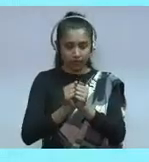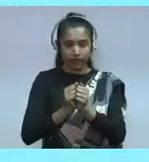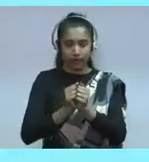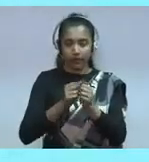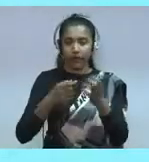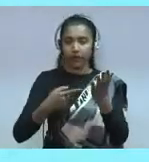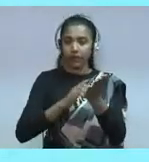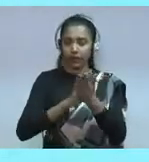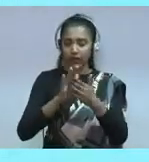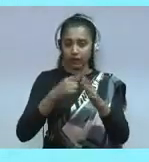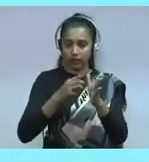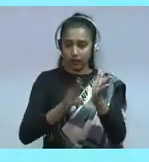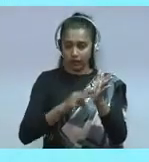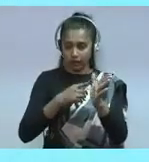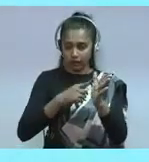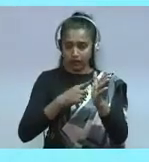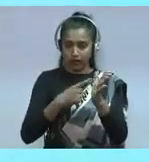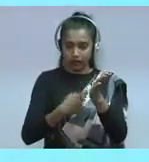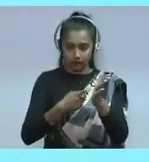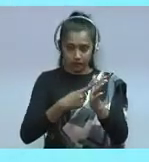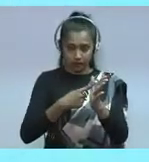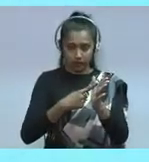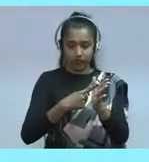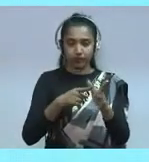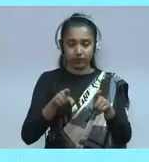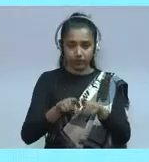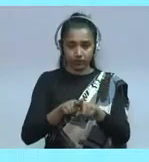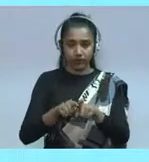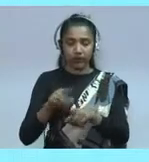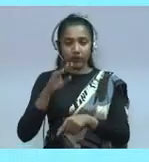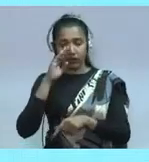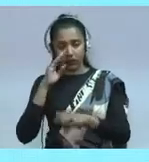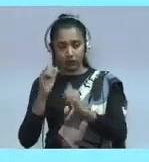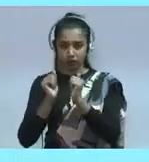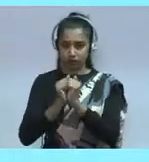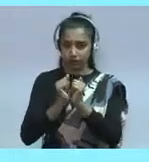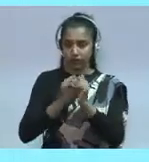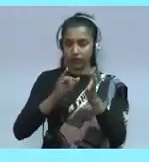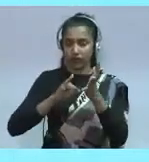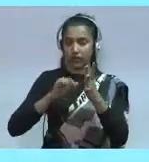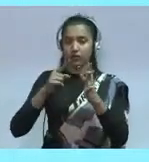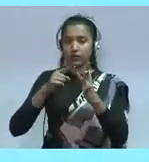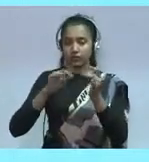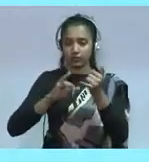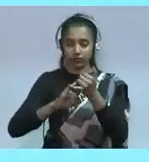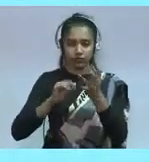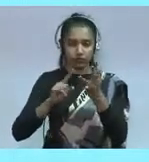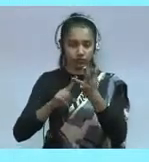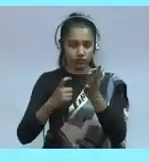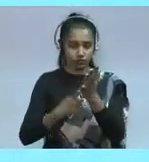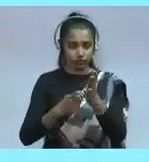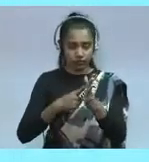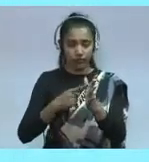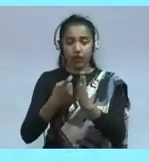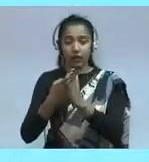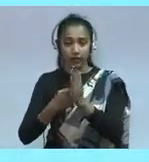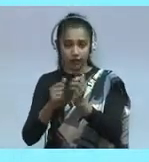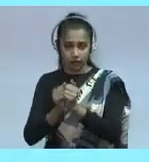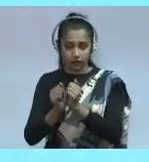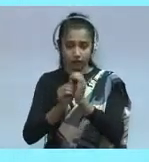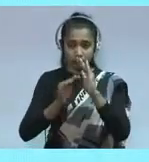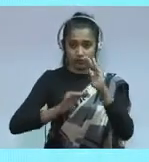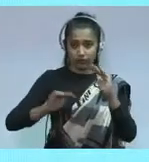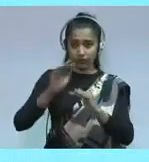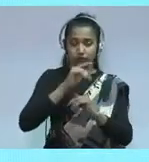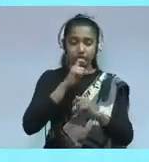තමරා දයානි හෙට්ටිමුල්ල, තරුණ කටයුතු ඉසුරු උද්දීප චන්ද්‍රසේකර, නීති කටයුතු ජ්‍යෙෂ්ඨ